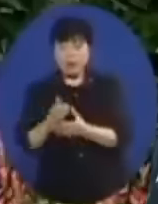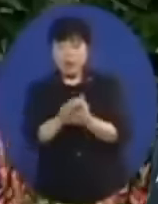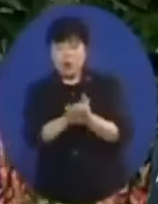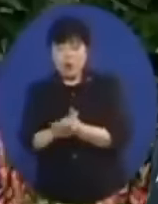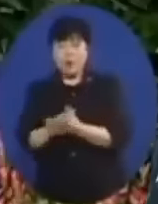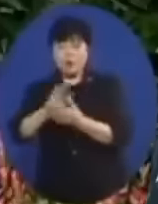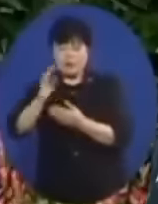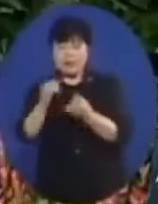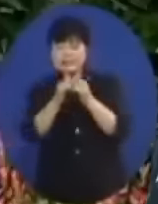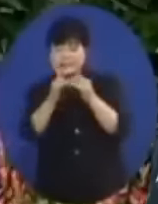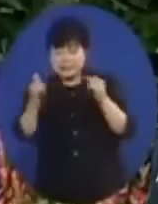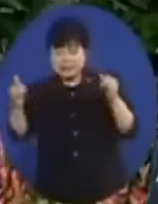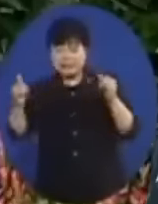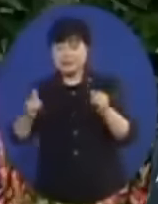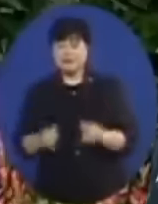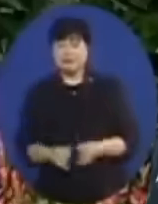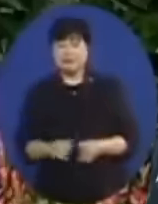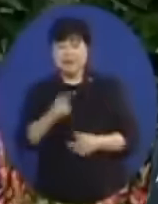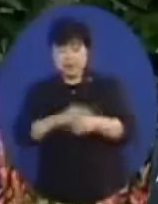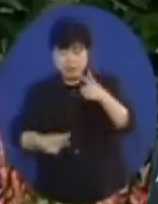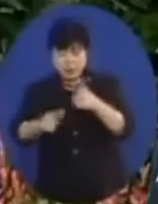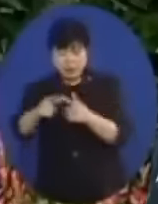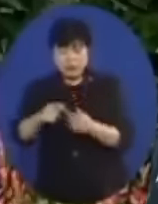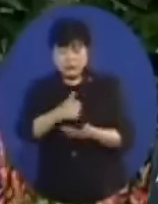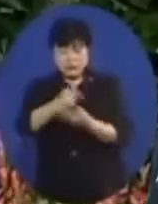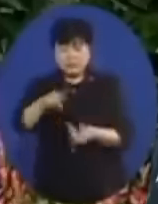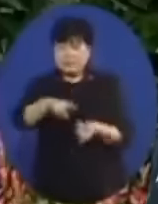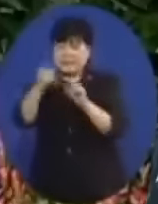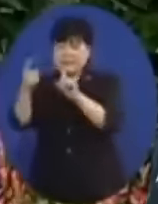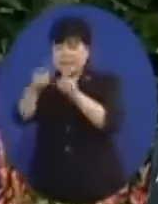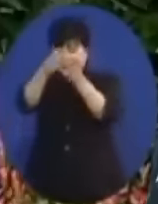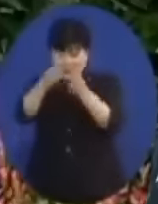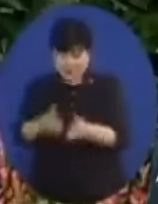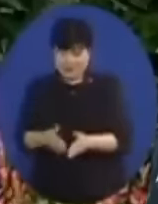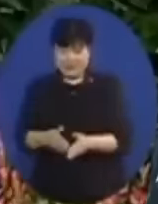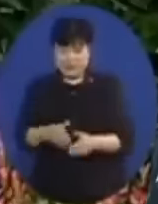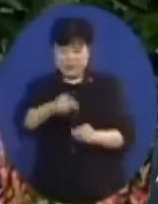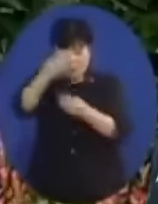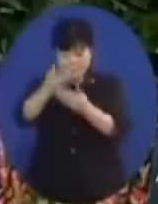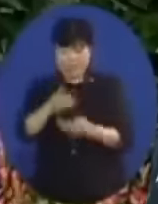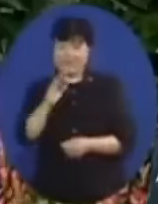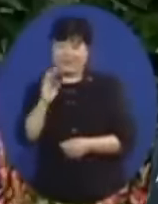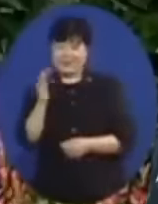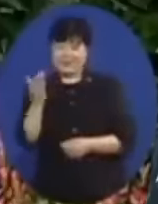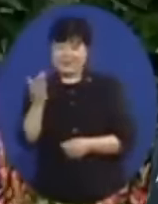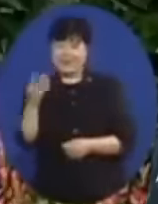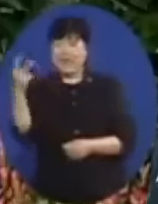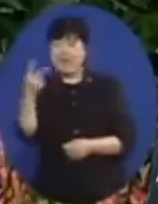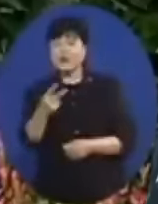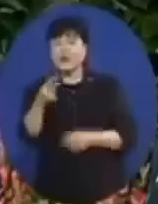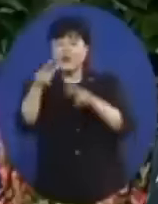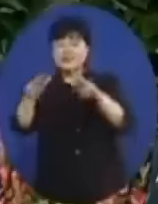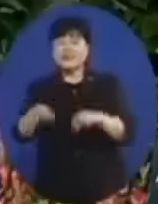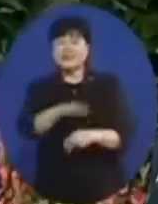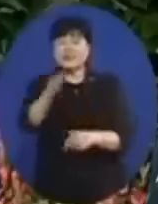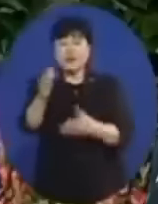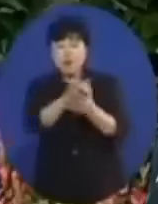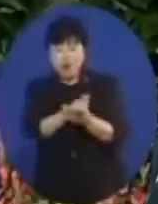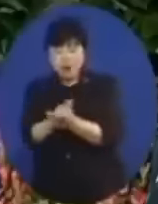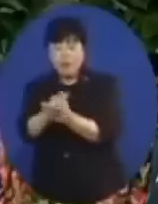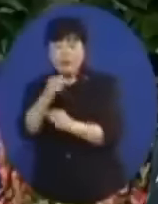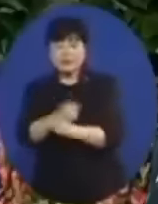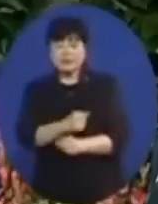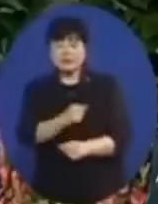되었은즉 화목하게 된 자로서는 더욱 그의 살아나심으로 말미암아 구원을 받을 것이라. 그뿐 아니라 이제 우리로 화목케